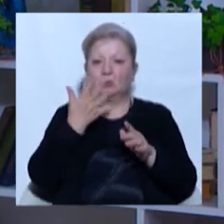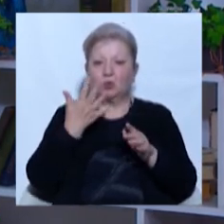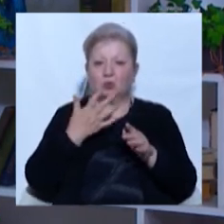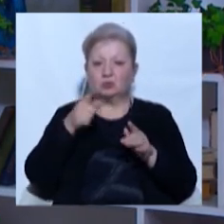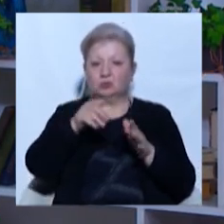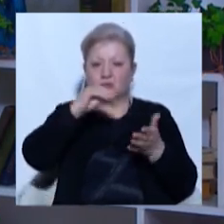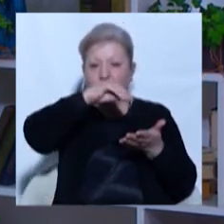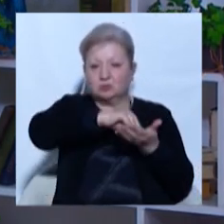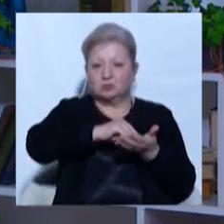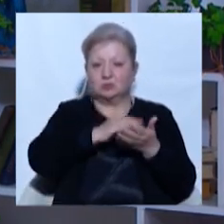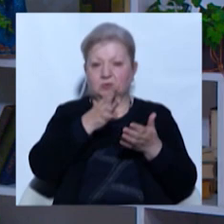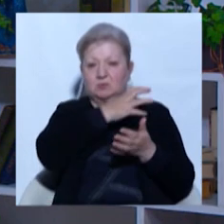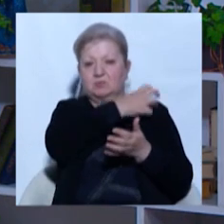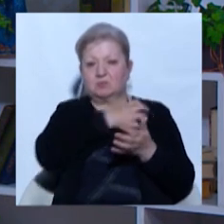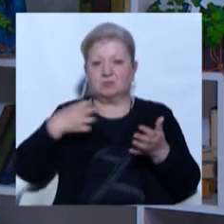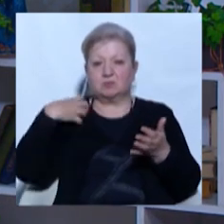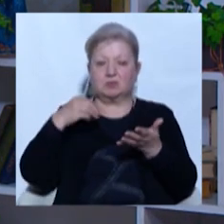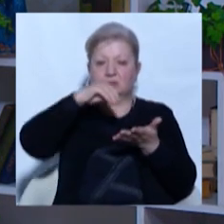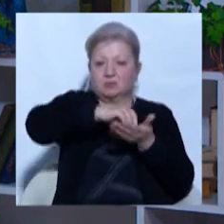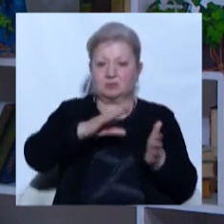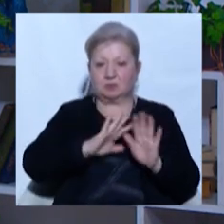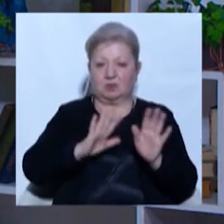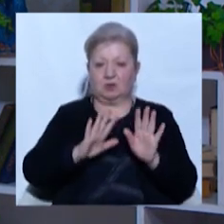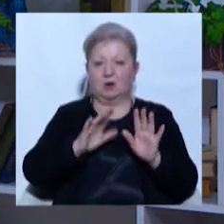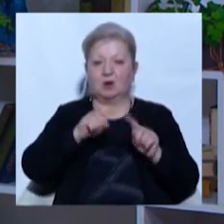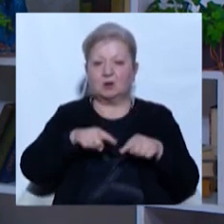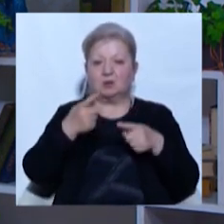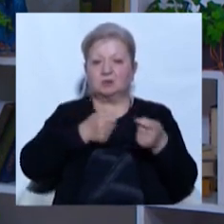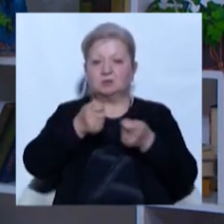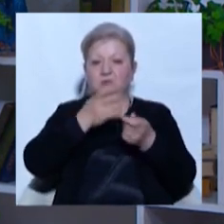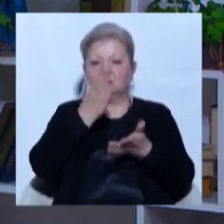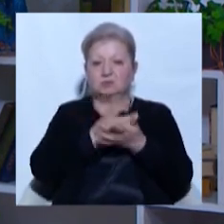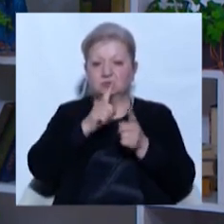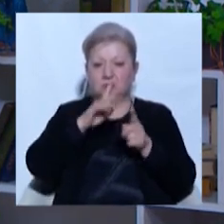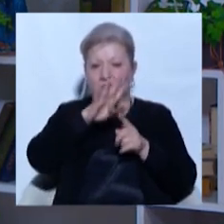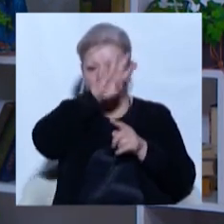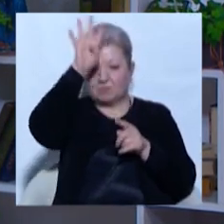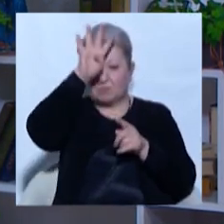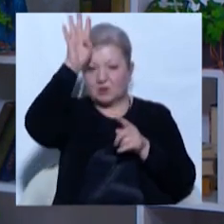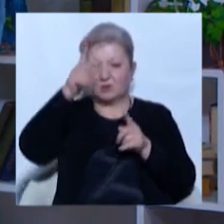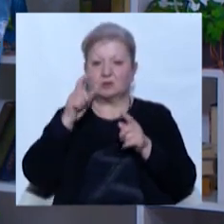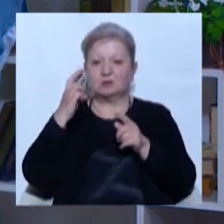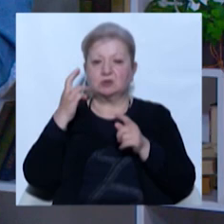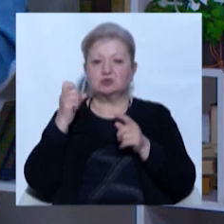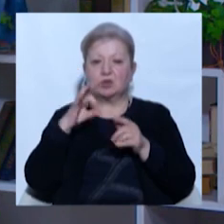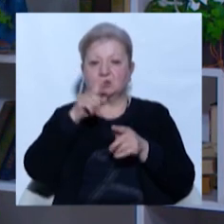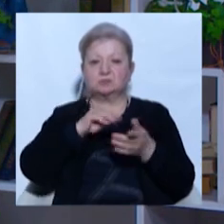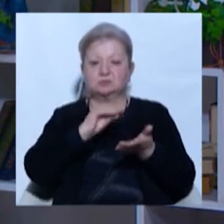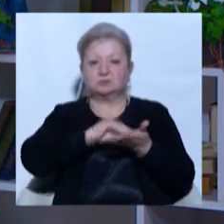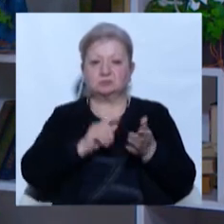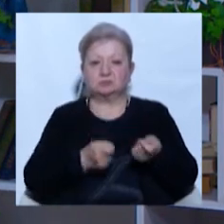ქართველი მეფის მეფობით, არამედ ირანის შაჰის მეფობით აითვლებოდა. ეს იყო ის უმძიმესი სიტუაცია,